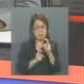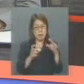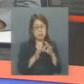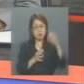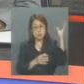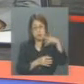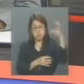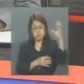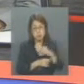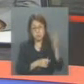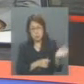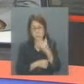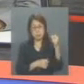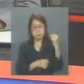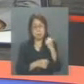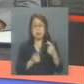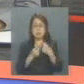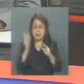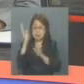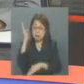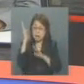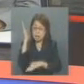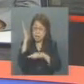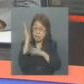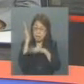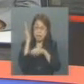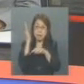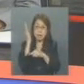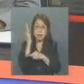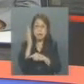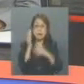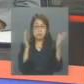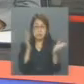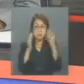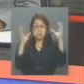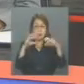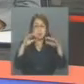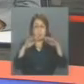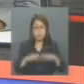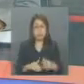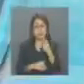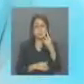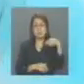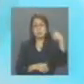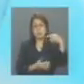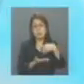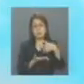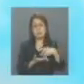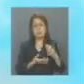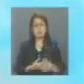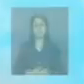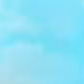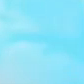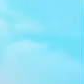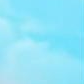นะคะส่วนพื้นที่ตอนบนค่ะตอนนี้ทั้งฝนและอุณหภูมิก็ลดลงเช่นกันติดตามจากคุณธนวรรณมิลินทสูตรค่ะ